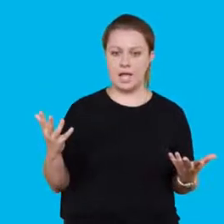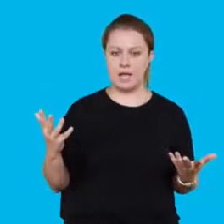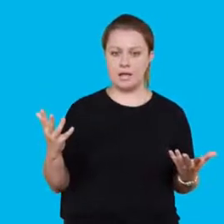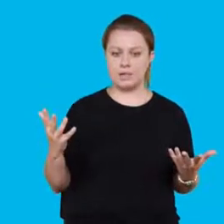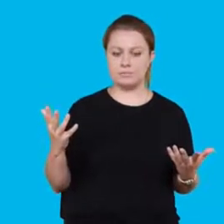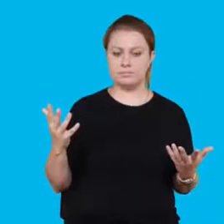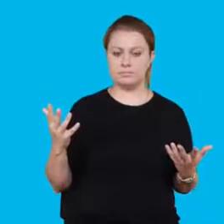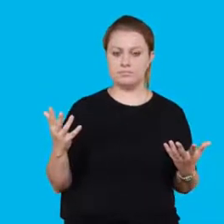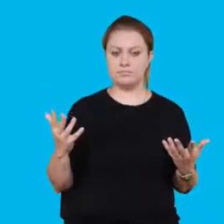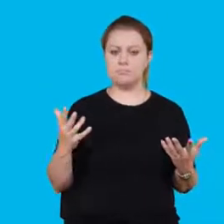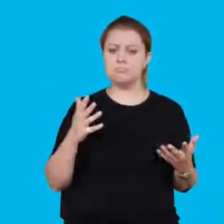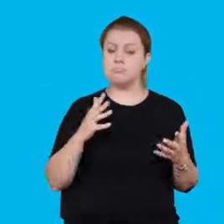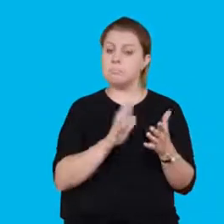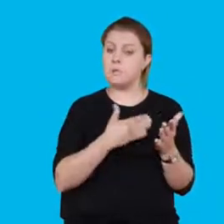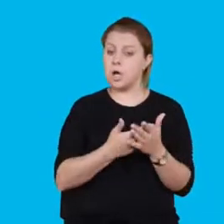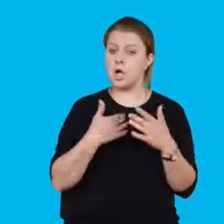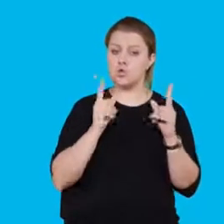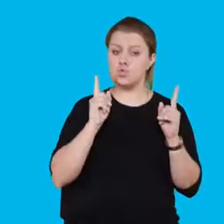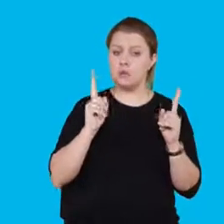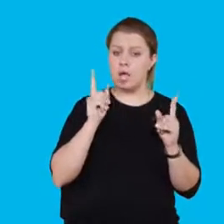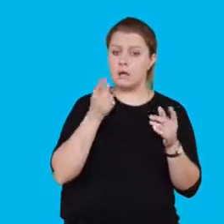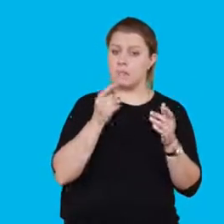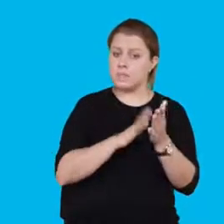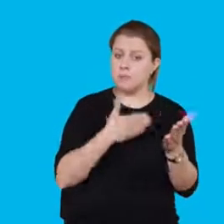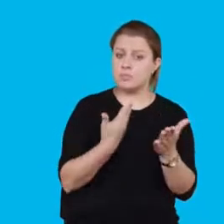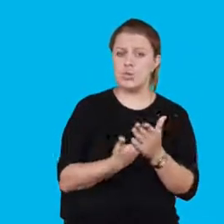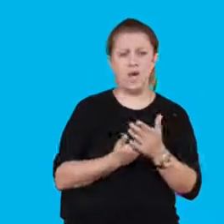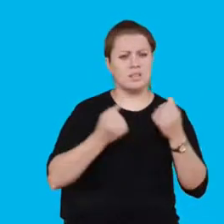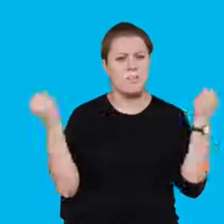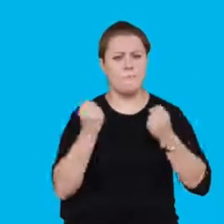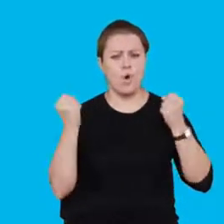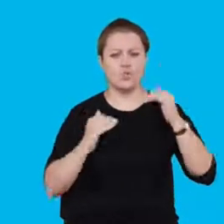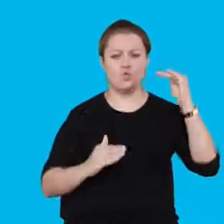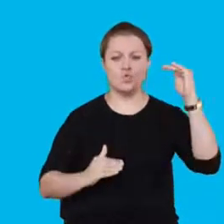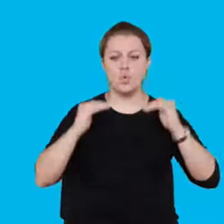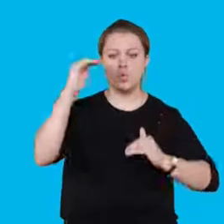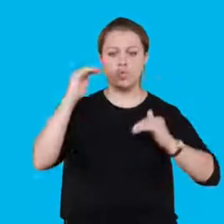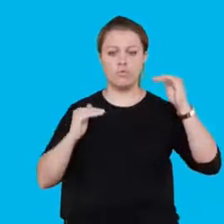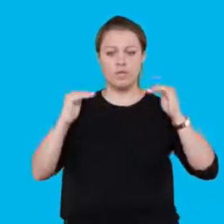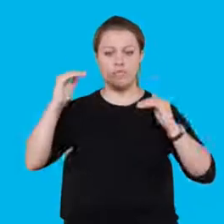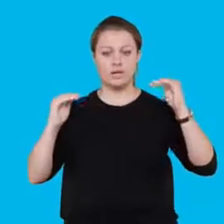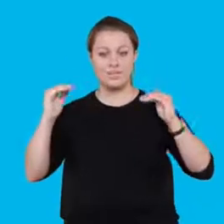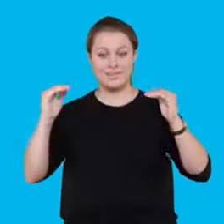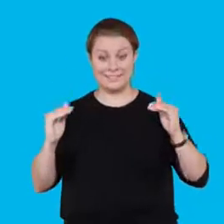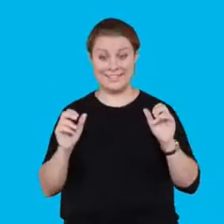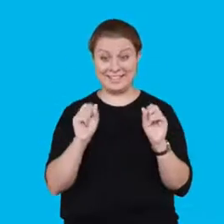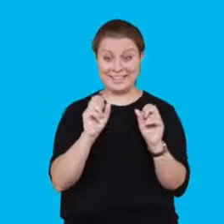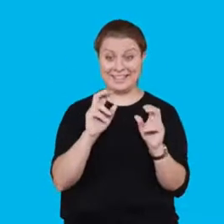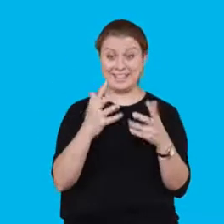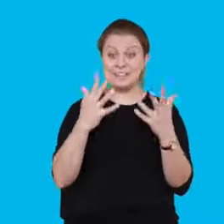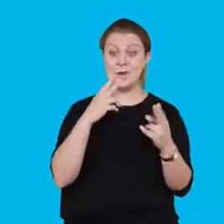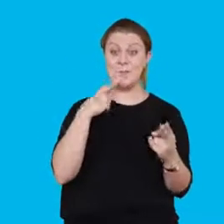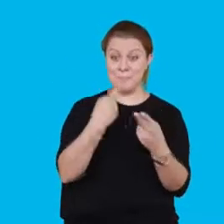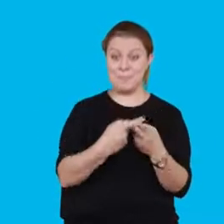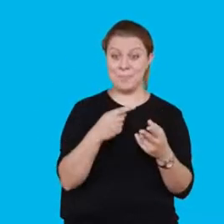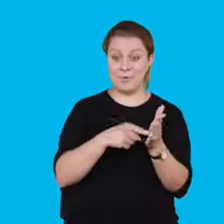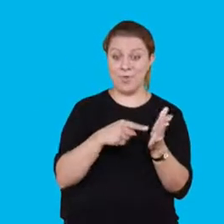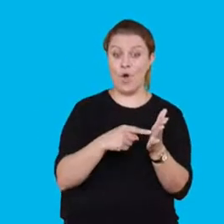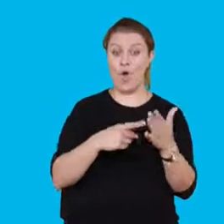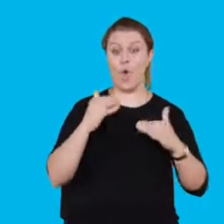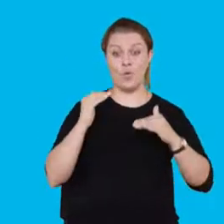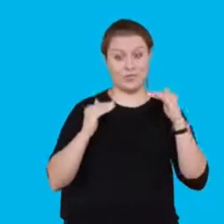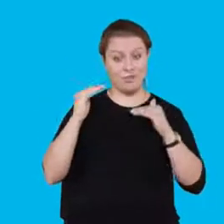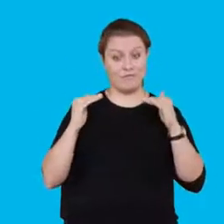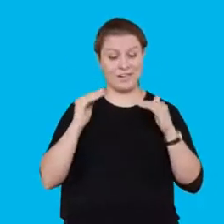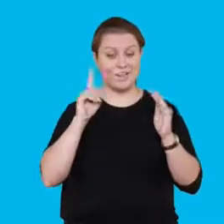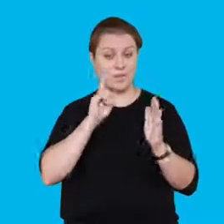może większe, tak, większe zrównoważenie? Ale do tego zmierzam, To znaczy, jeżeli popatrzymy na